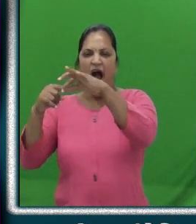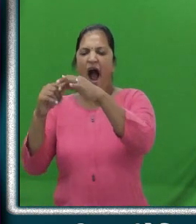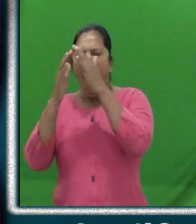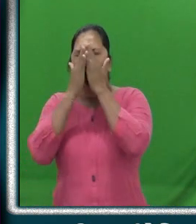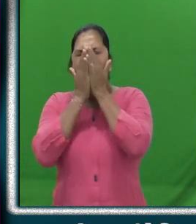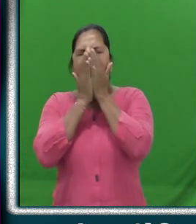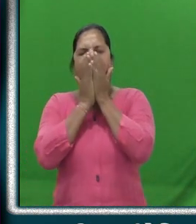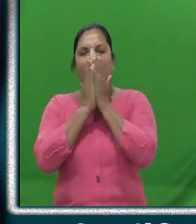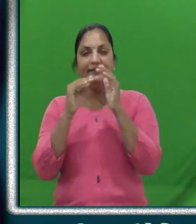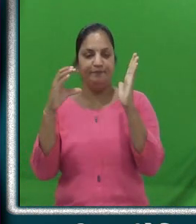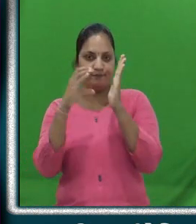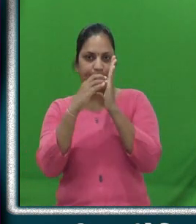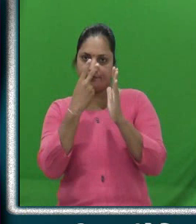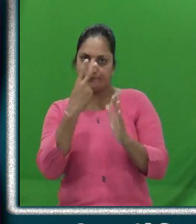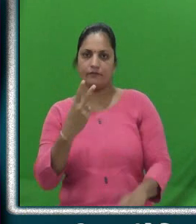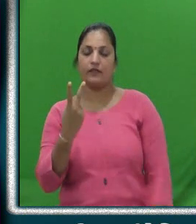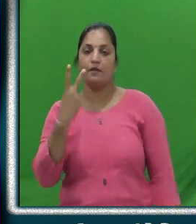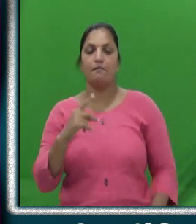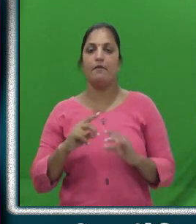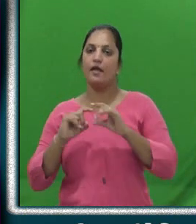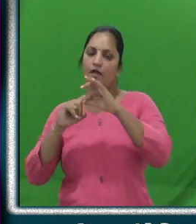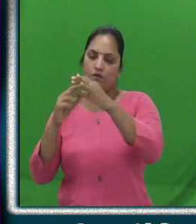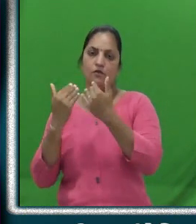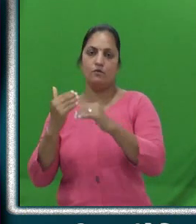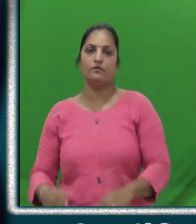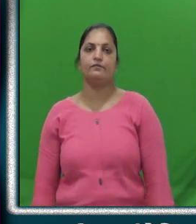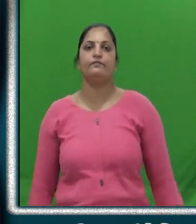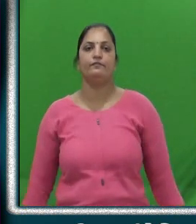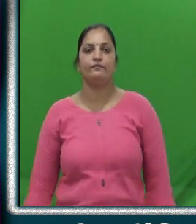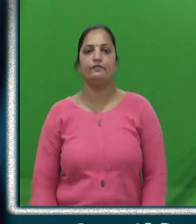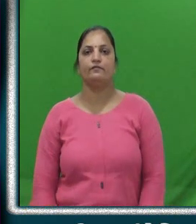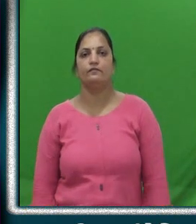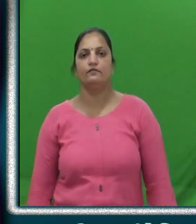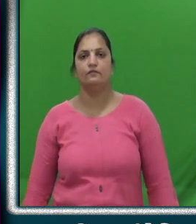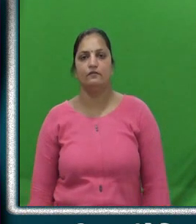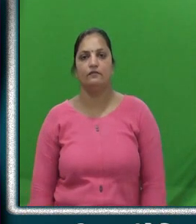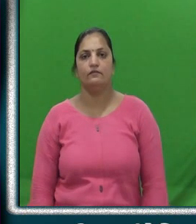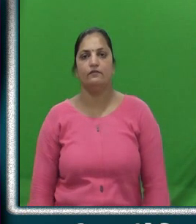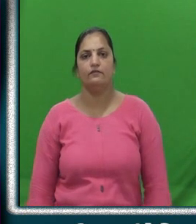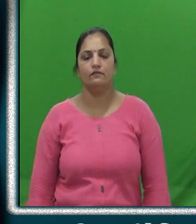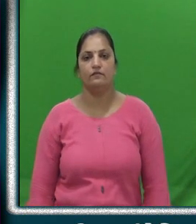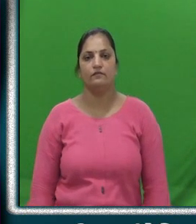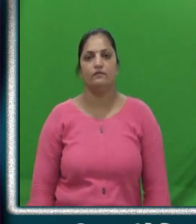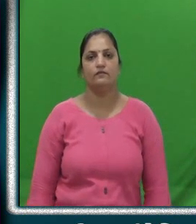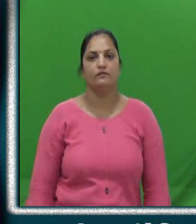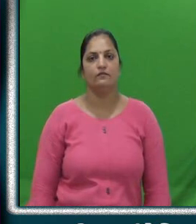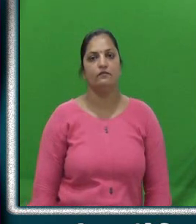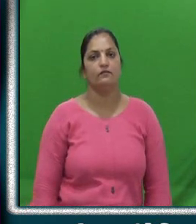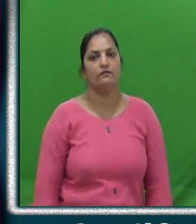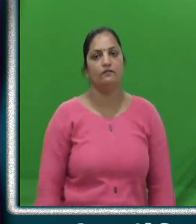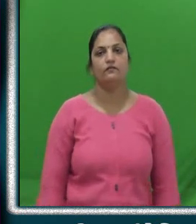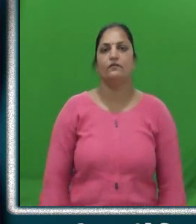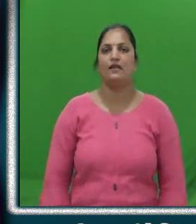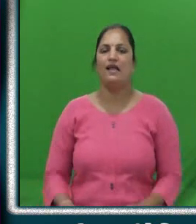प्रश्न हवे अहीं आ पेरेग्राफ छे एक्स्ट्रा बे प्रश्नो पूछ्या। क्वेश्चन वन, विथ विच एक्टिविटी